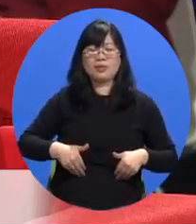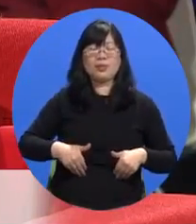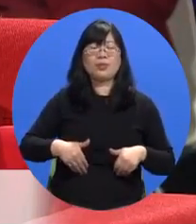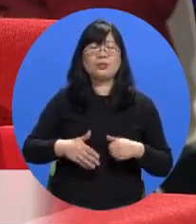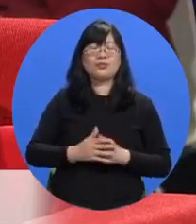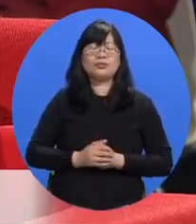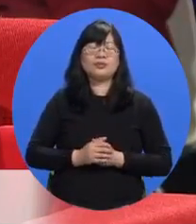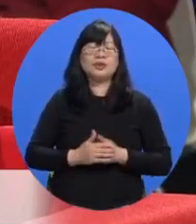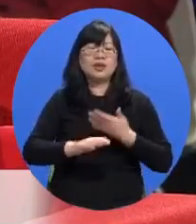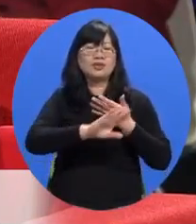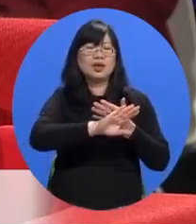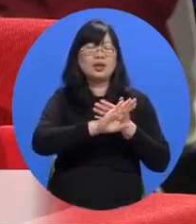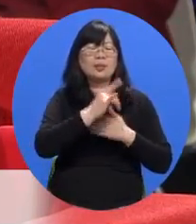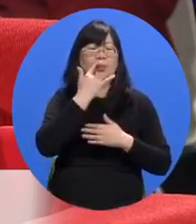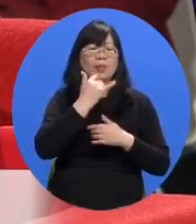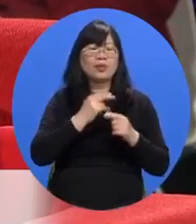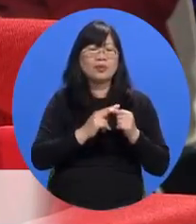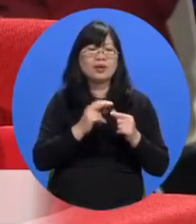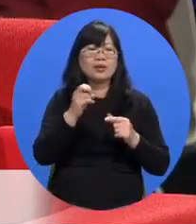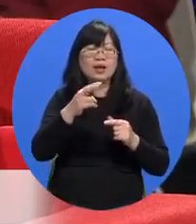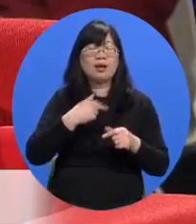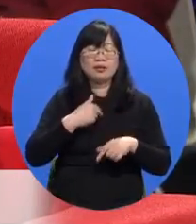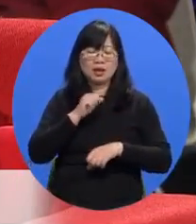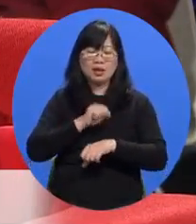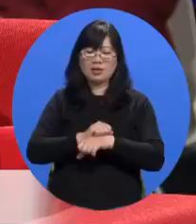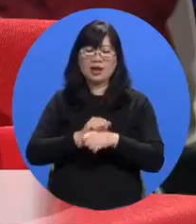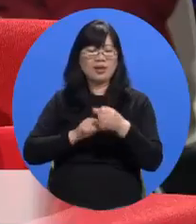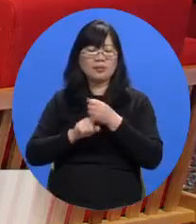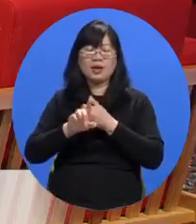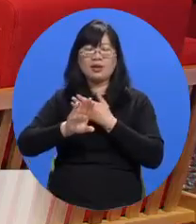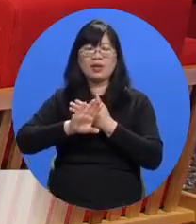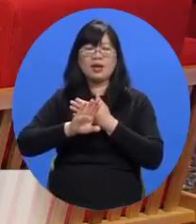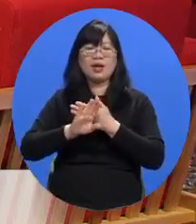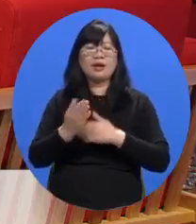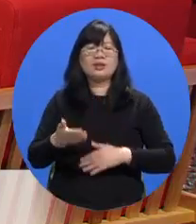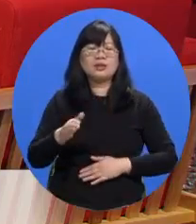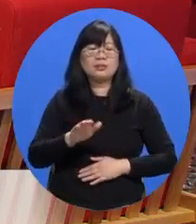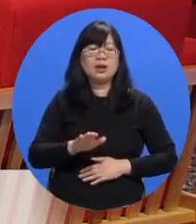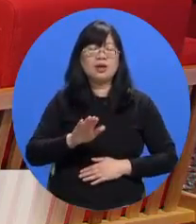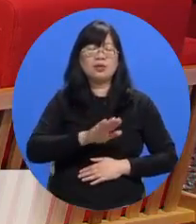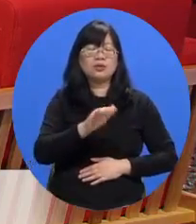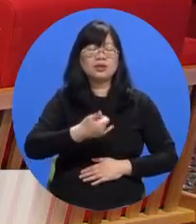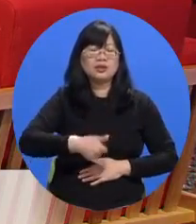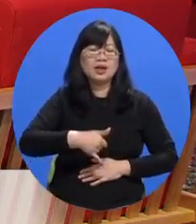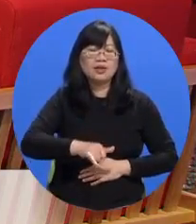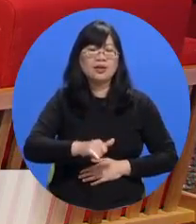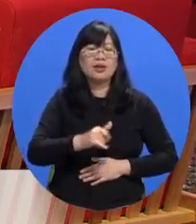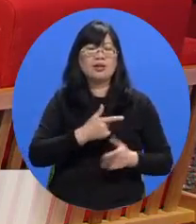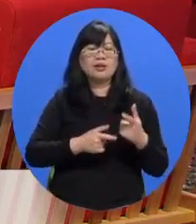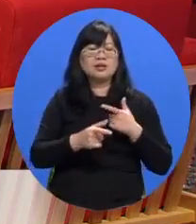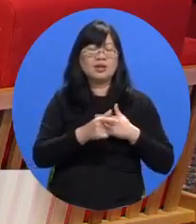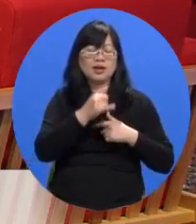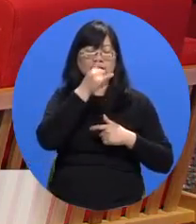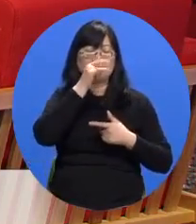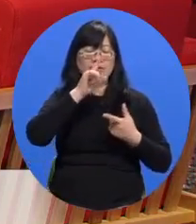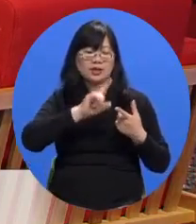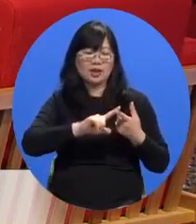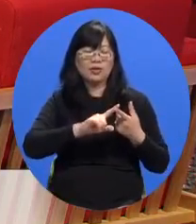그래서 다른 부모님들도 제가 잘했다는 뜻은 아닙니다. 그러나 네네. 어쨌든 우리 자녀를 조금 더 있는